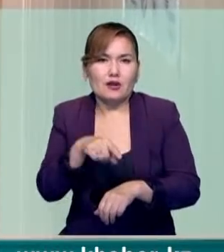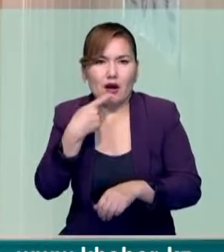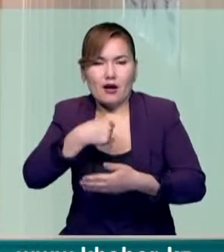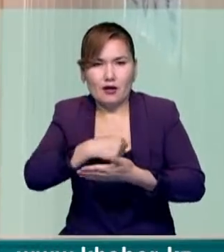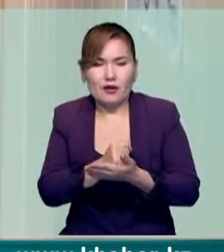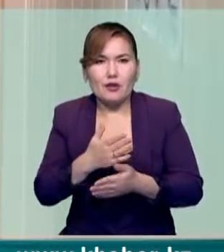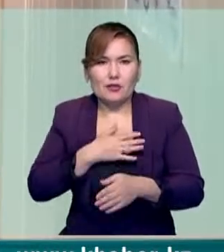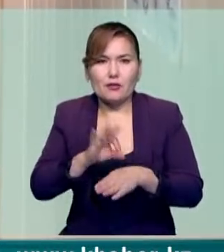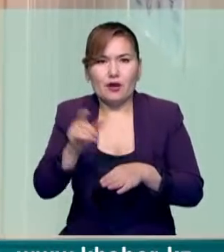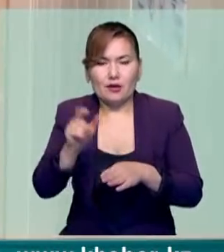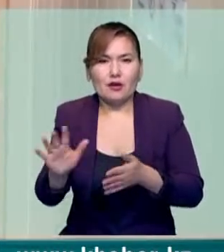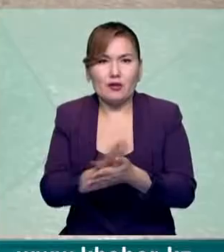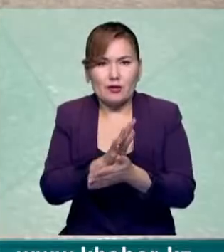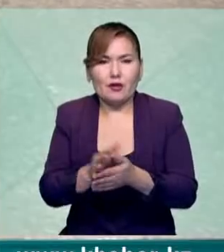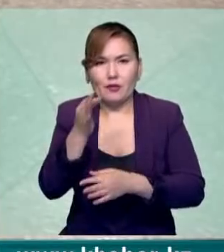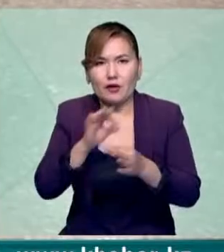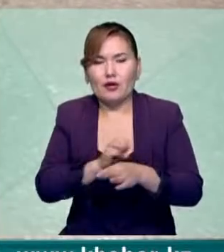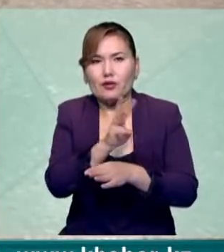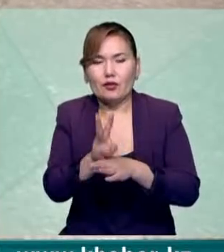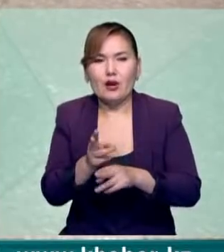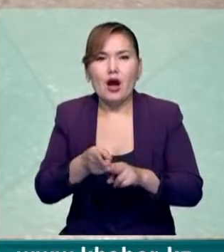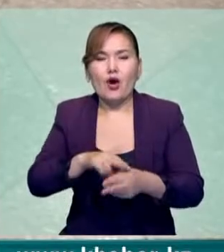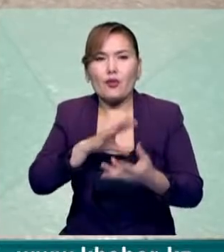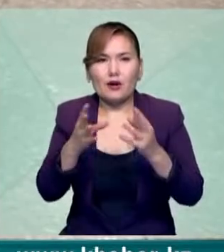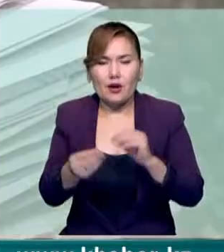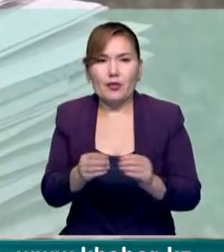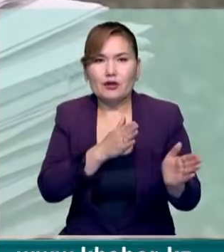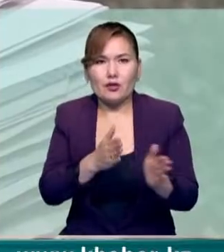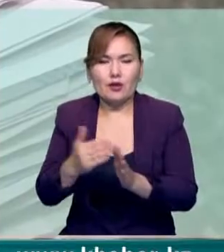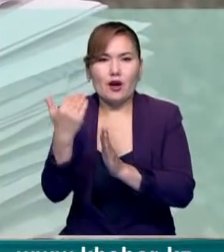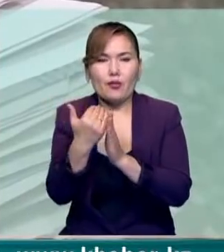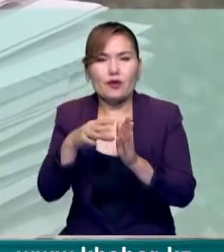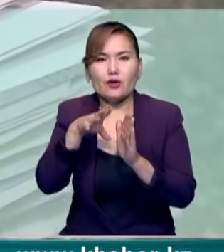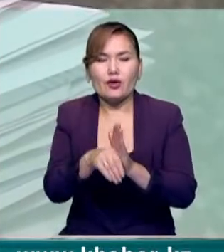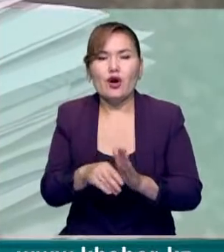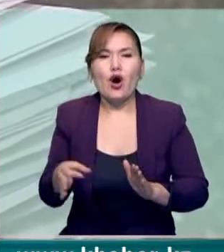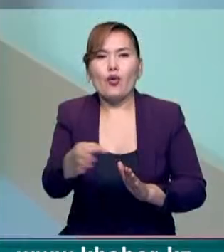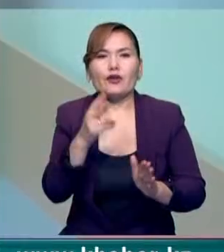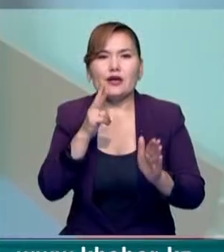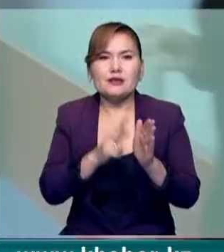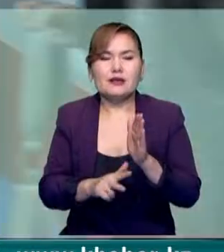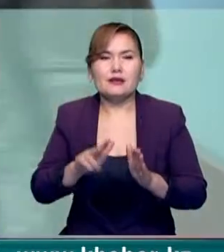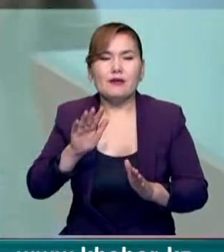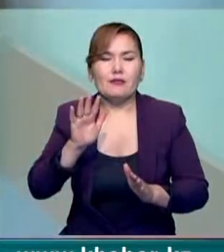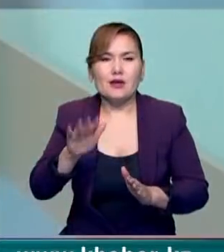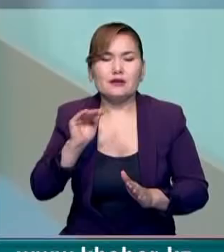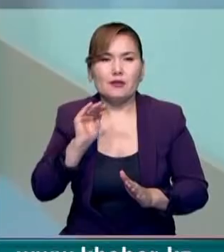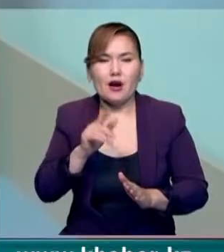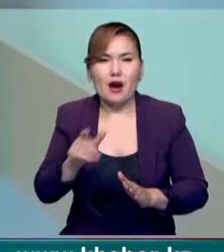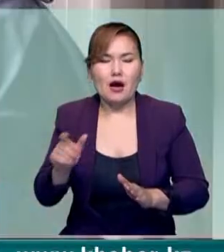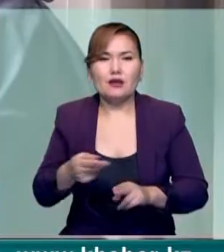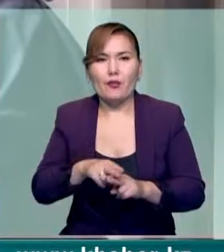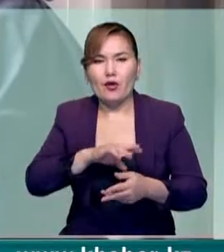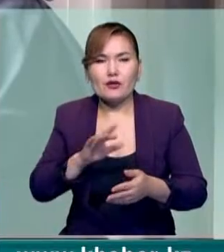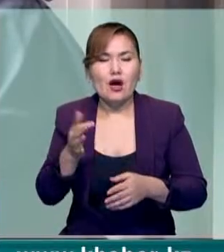Жалпылай алғанда өңірде тегі медициналық көмектің кепілдендірілген көлемі тұрақты жүреуде. Облыстағы 82600-ден астам азаматқа уақытылы дәрі